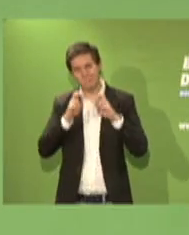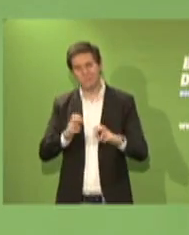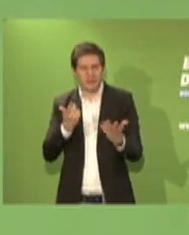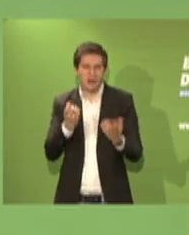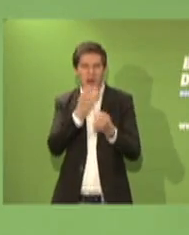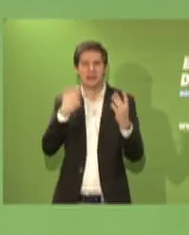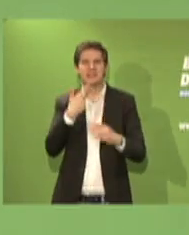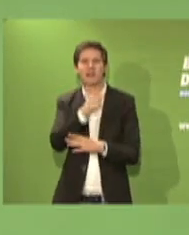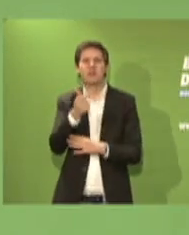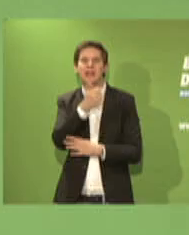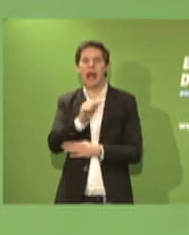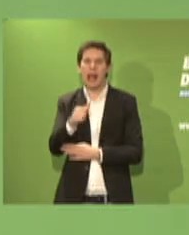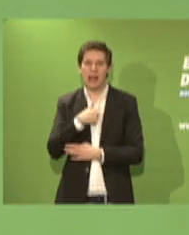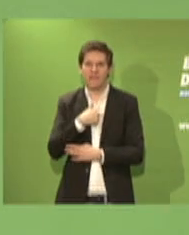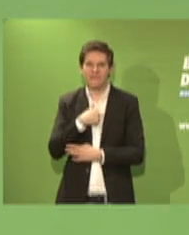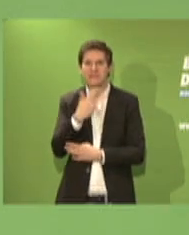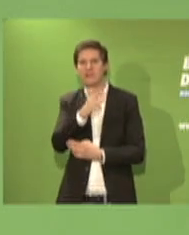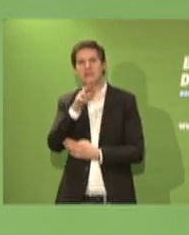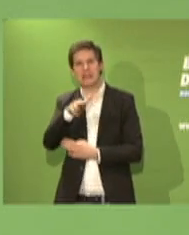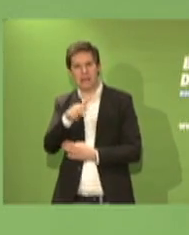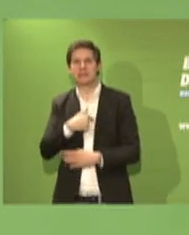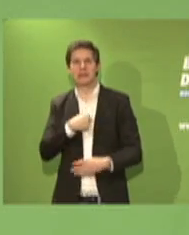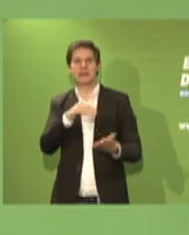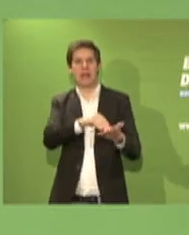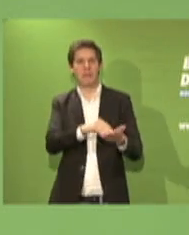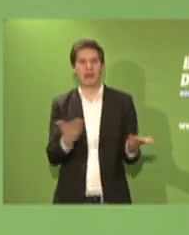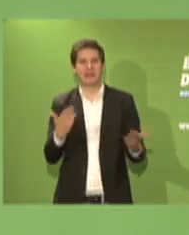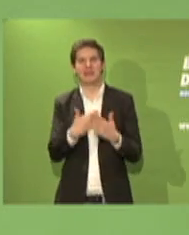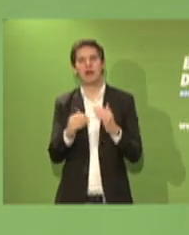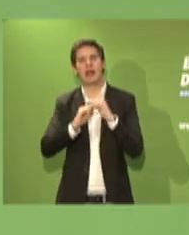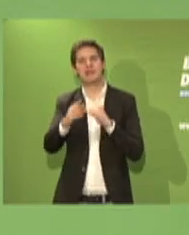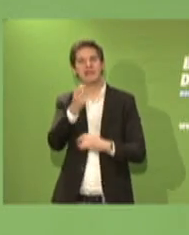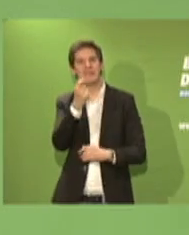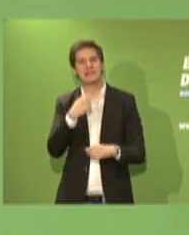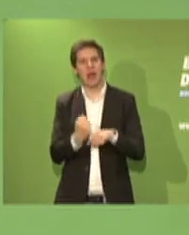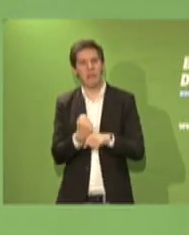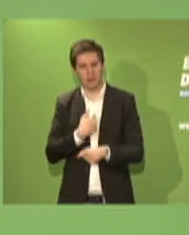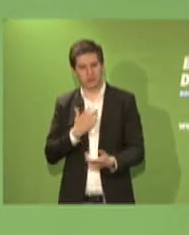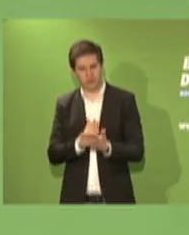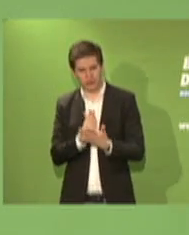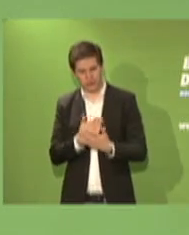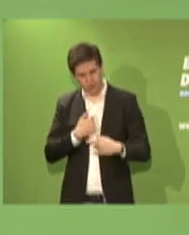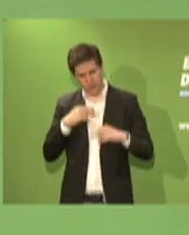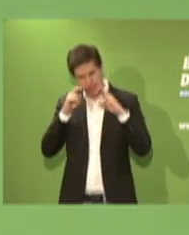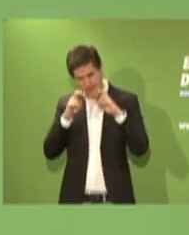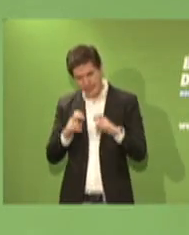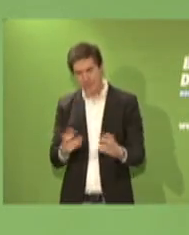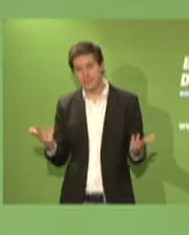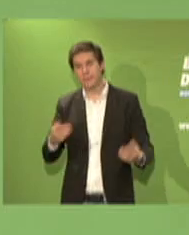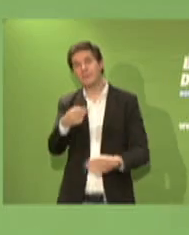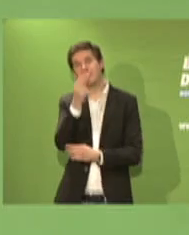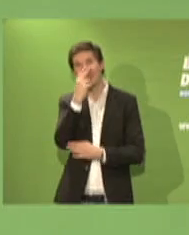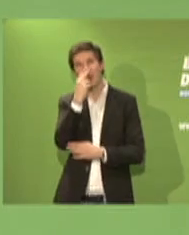Haushaltskommission 2013 noch drin war. Und in einem Landesfinanzrat habe ich mich damit ja beschäftigt. En Detail in